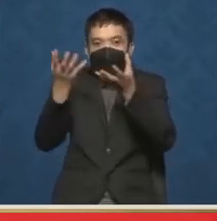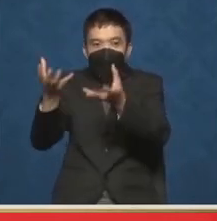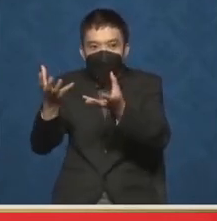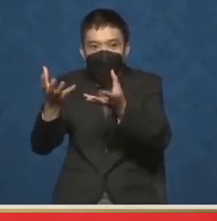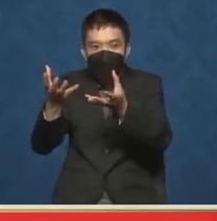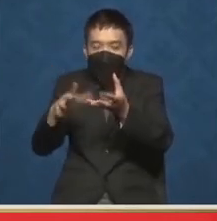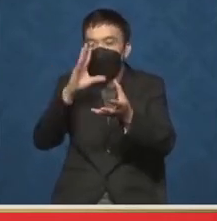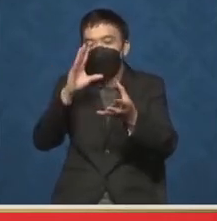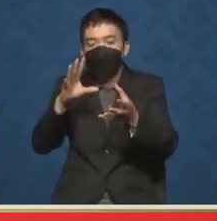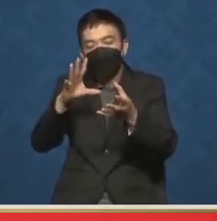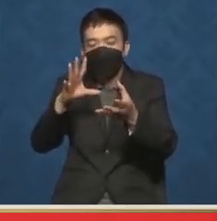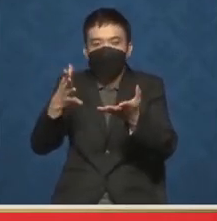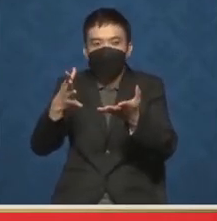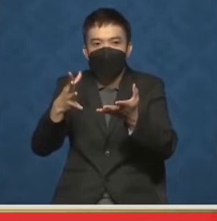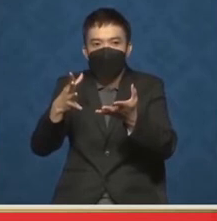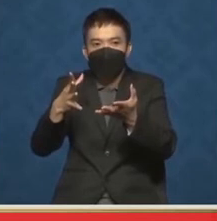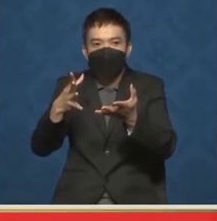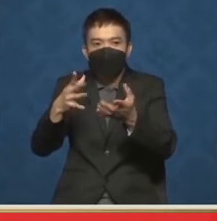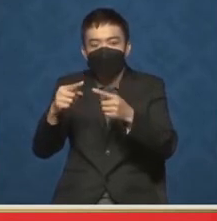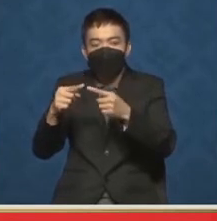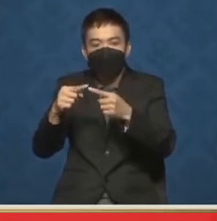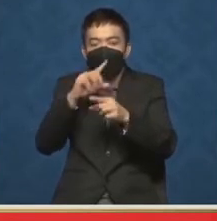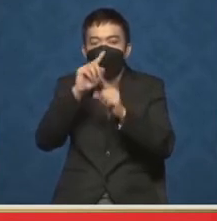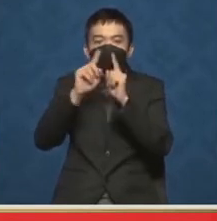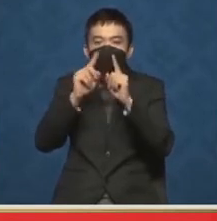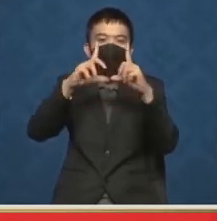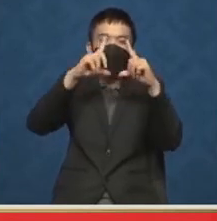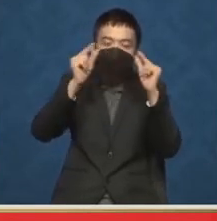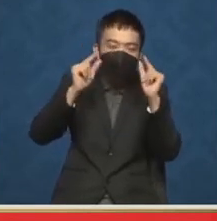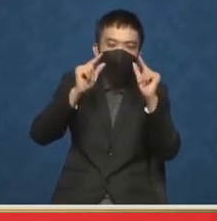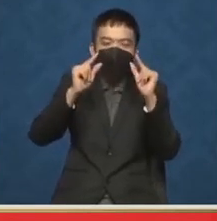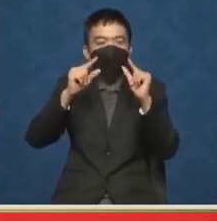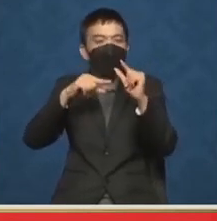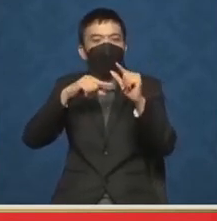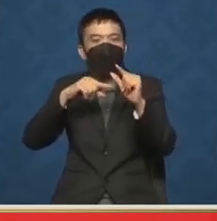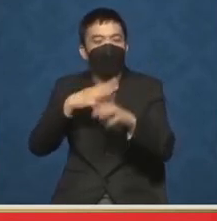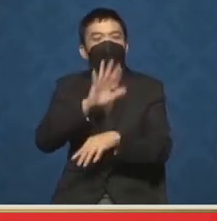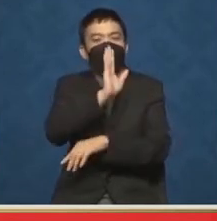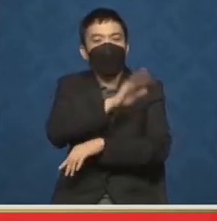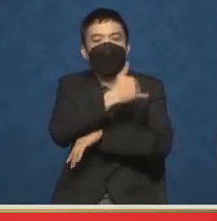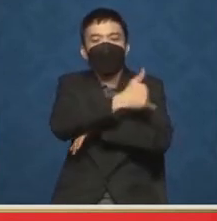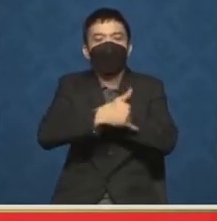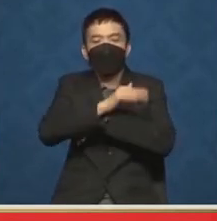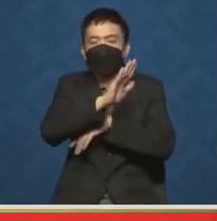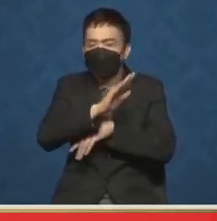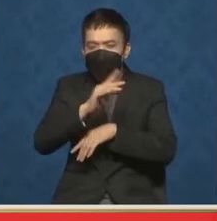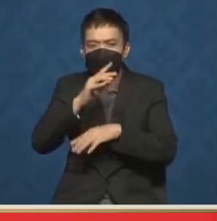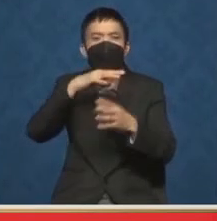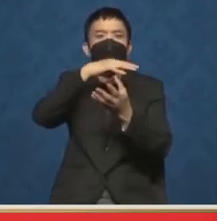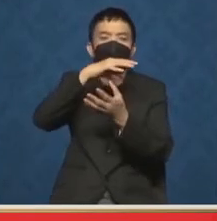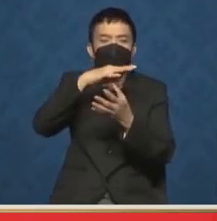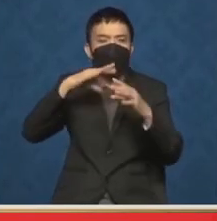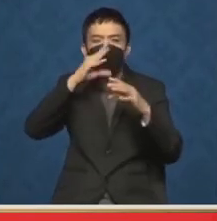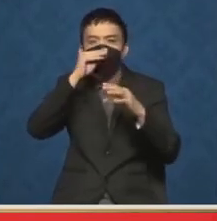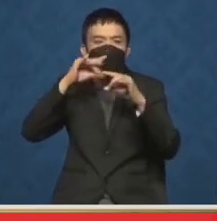ปฏิปติอเรื่องแล้วก็มองไปด้วยว่าเป็นเรื่อง ทมาจากต่างประเทศก็เลยเป็นขาวท